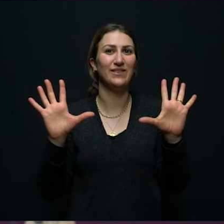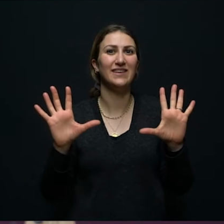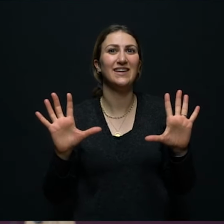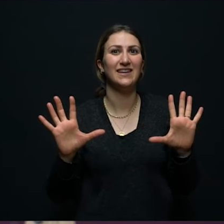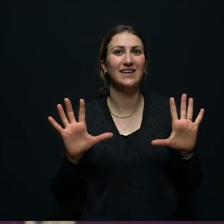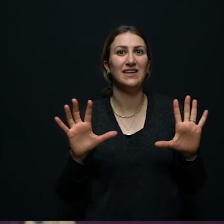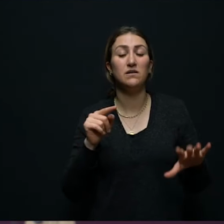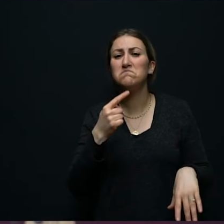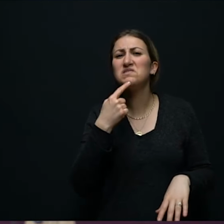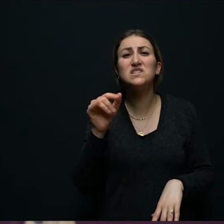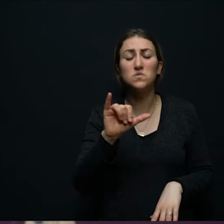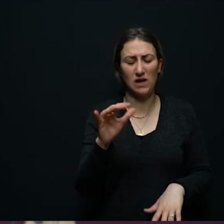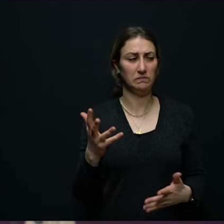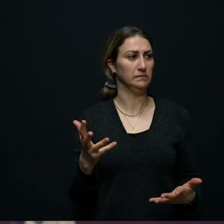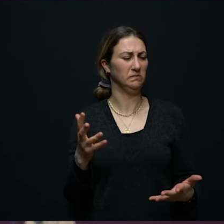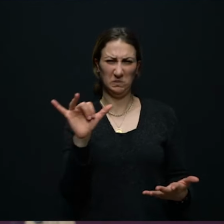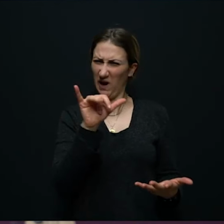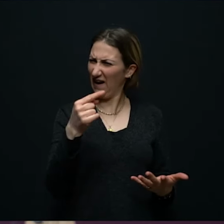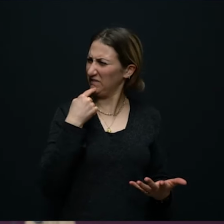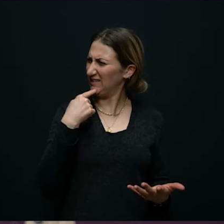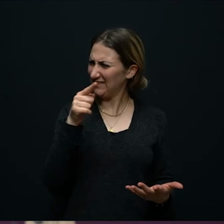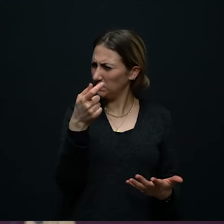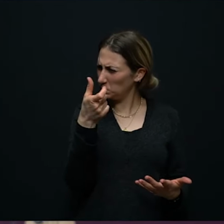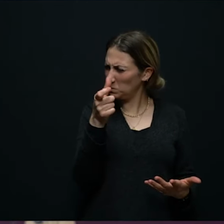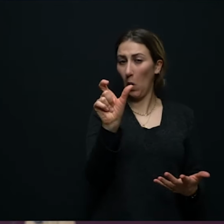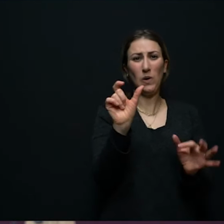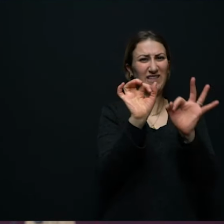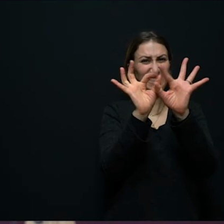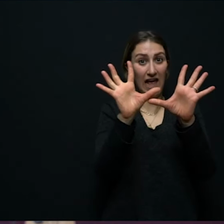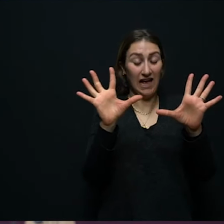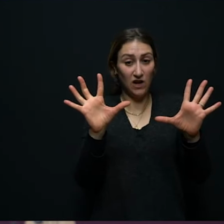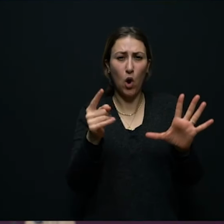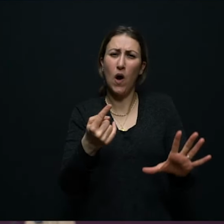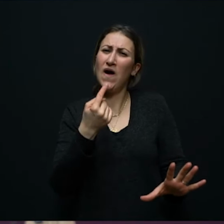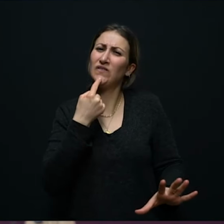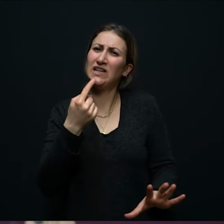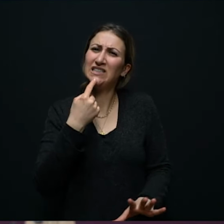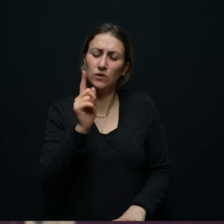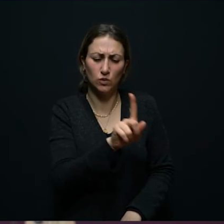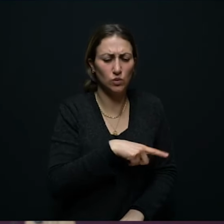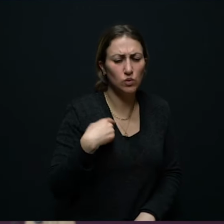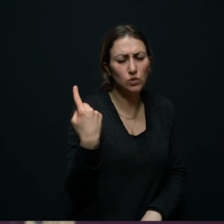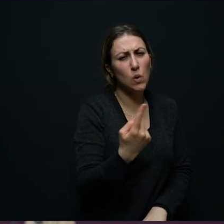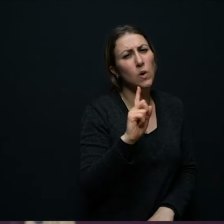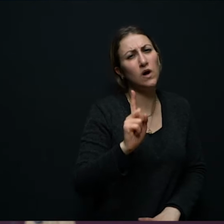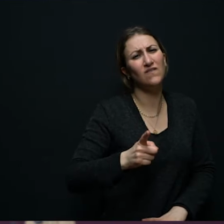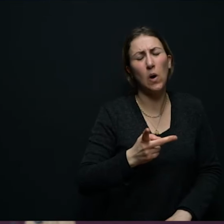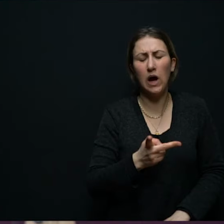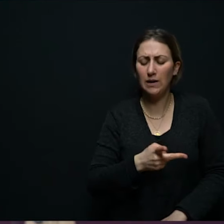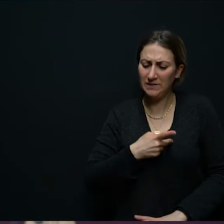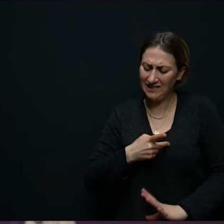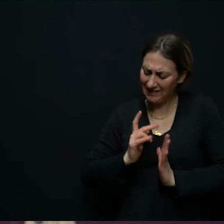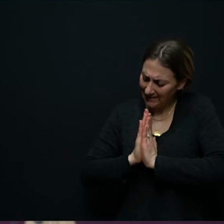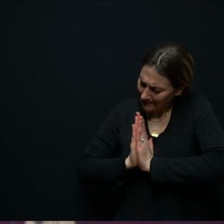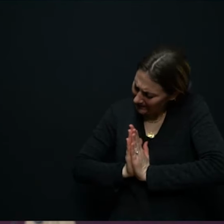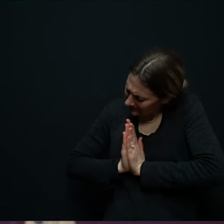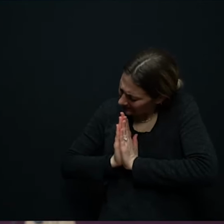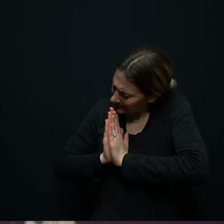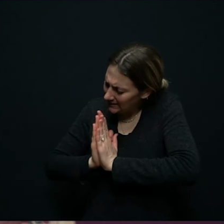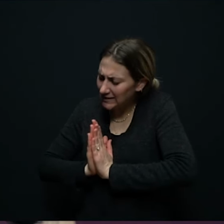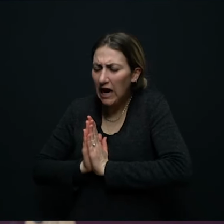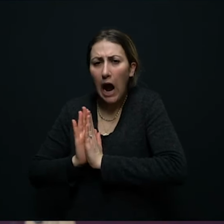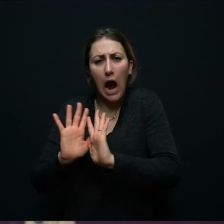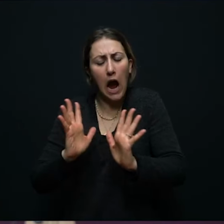disait que signifie réellement le mot sainteté décrit-il une piété négative à laquelle tant de gens ont voulu échapper pourquoi est ce qu'il dit cela